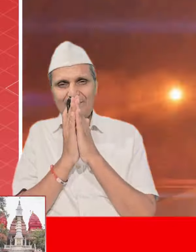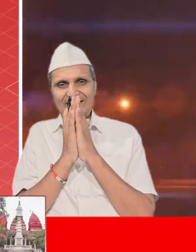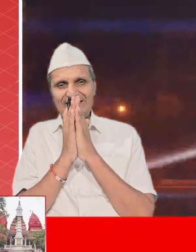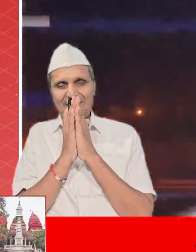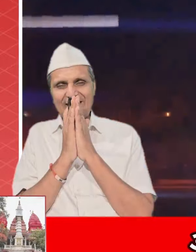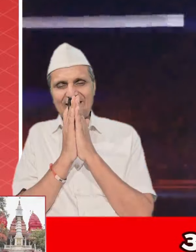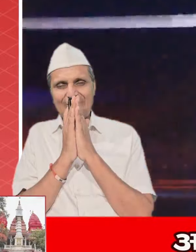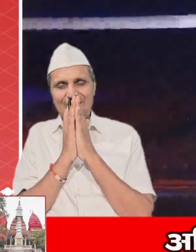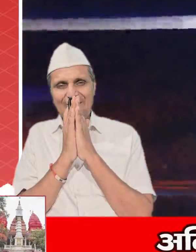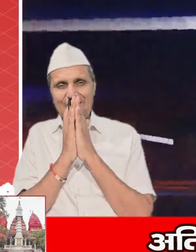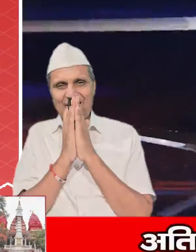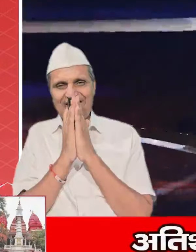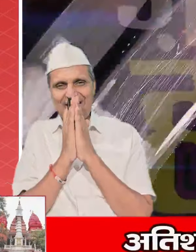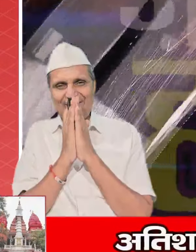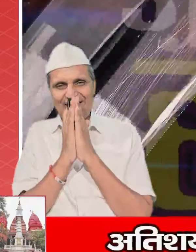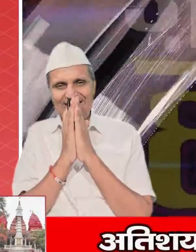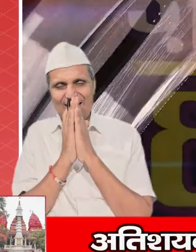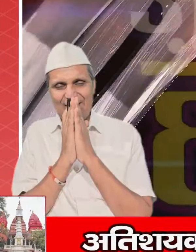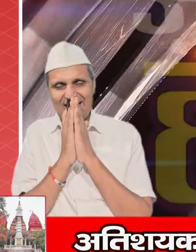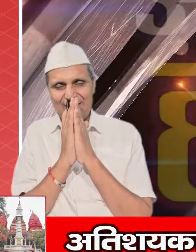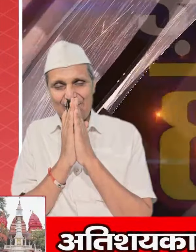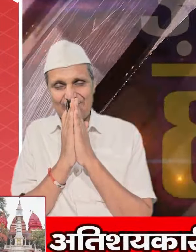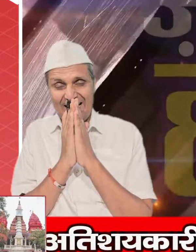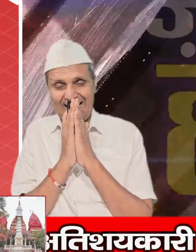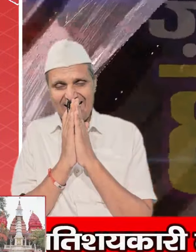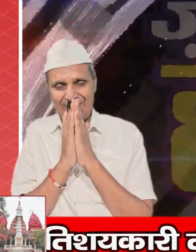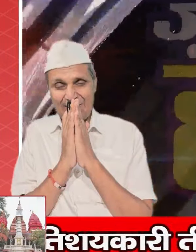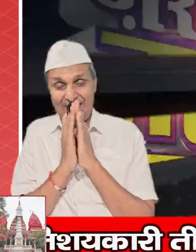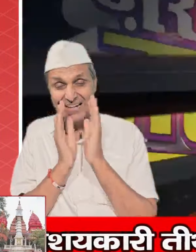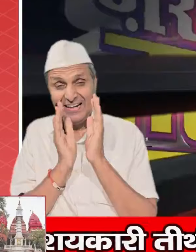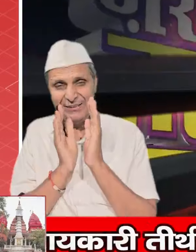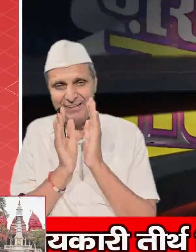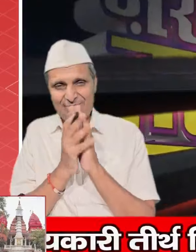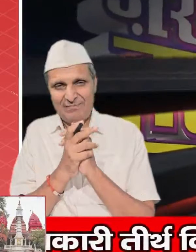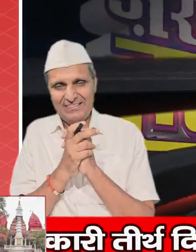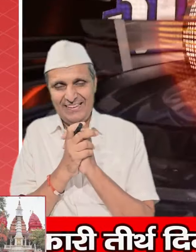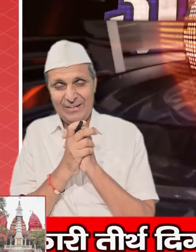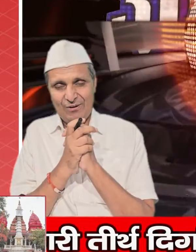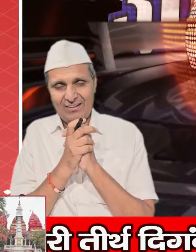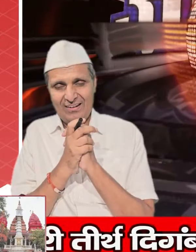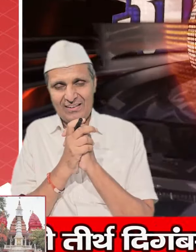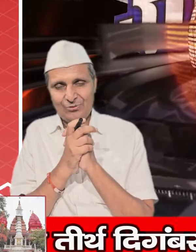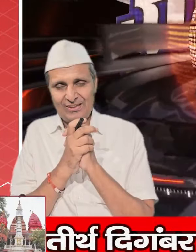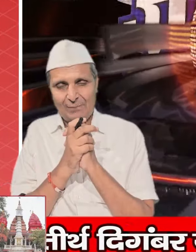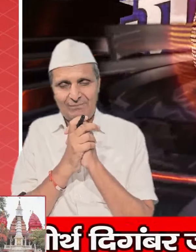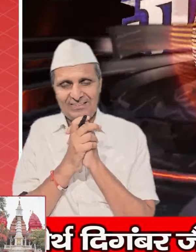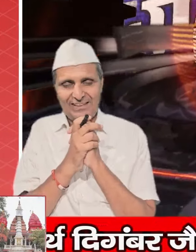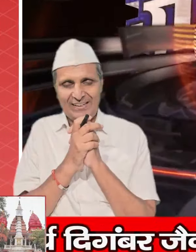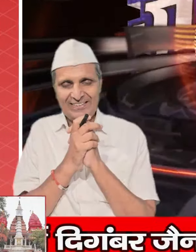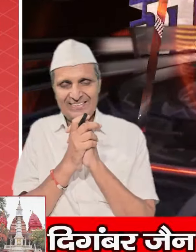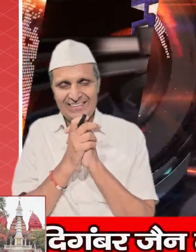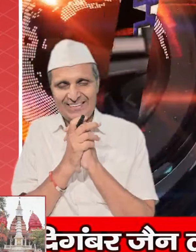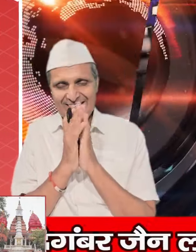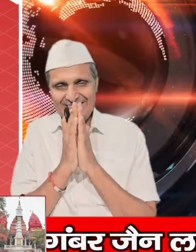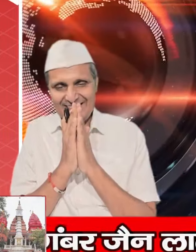सोशल मीडिया पर जैन समाज के सबसे ही लोकप्रिय जैन न्यूज चैनल महालक्ष्मी की ओर से आज सुबह सुबह अष्टमी का पावन दिन और कर रहे हैं आज की अब हम की